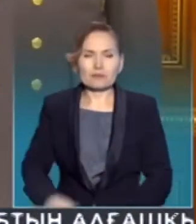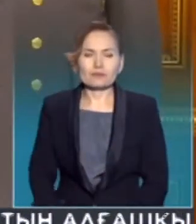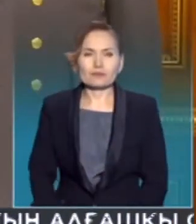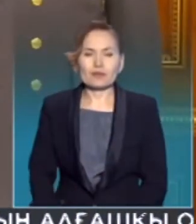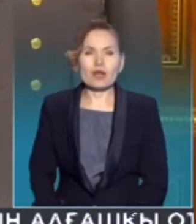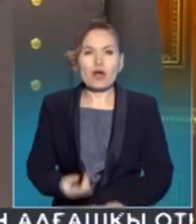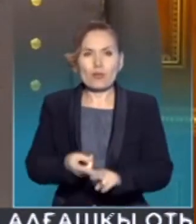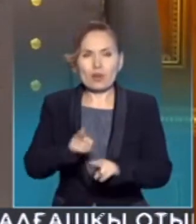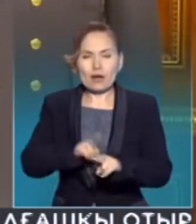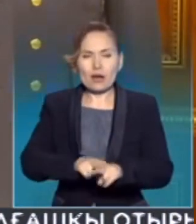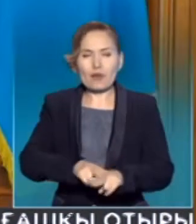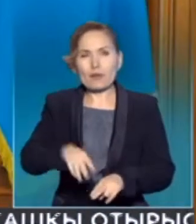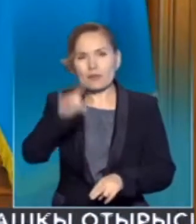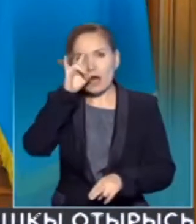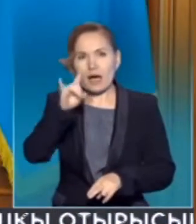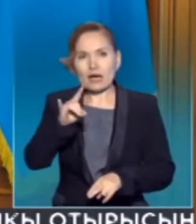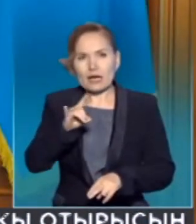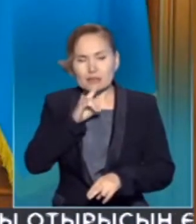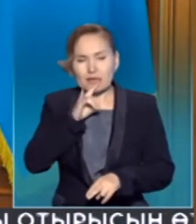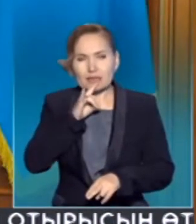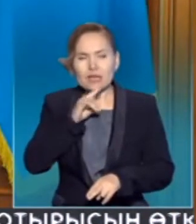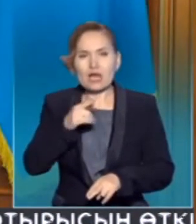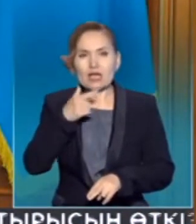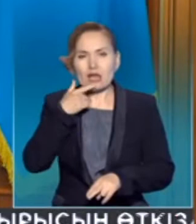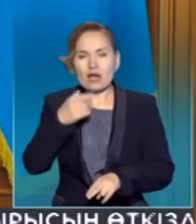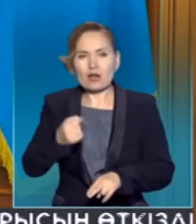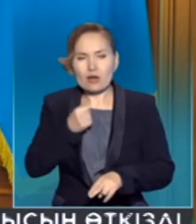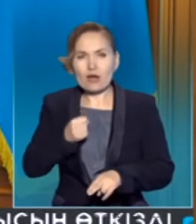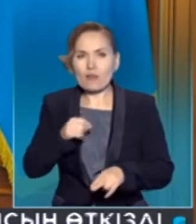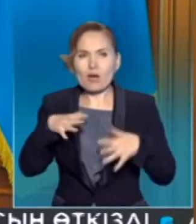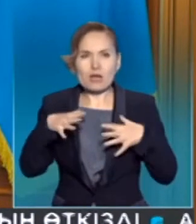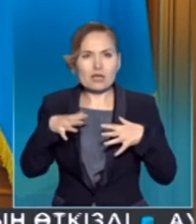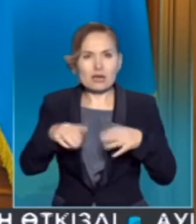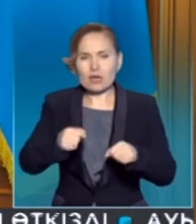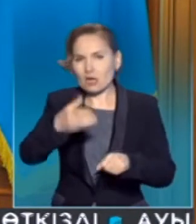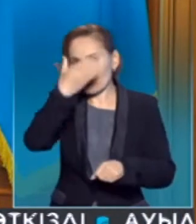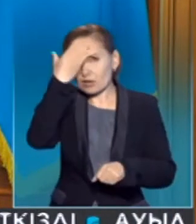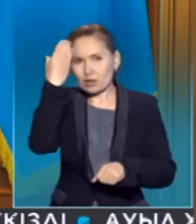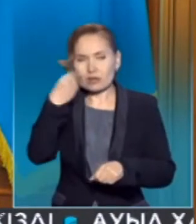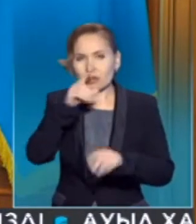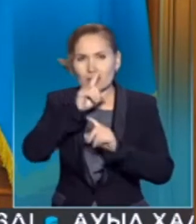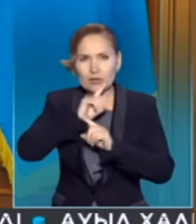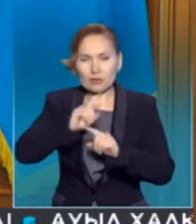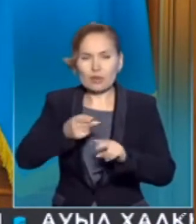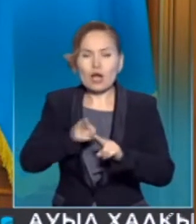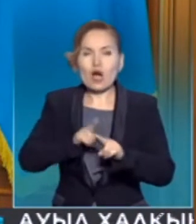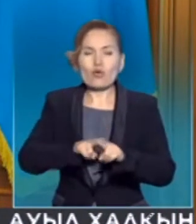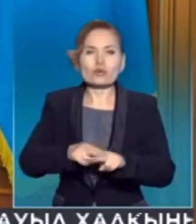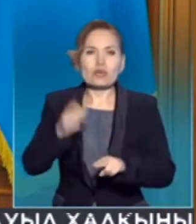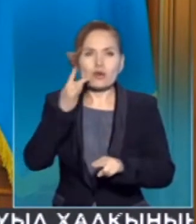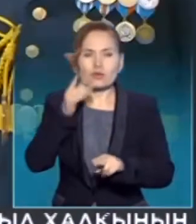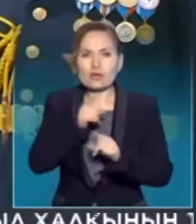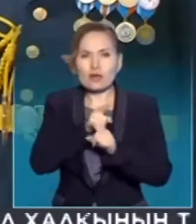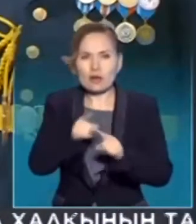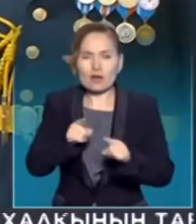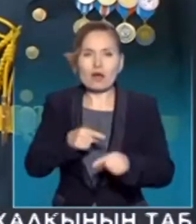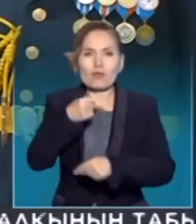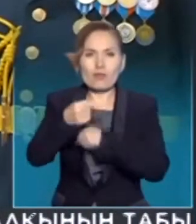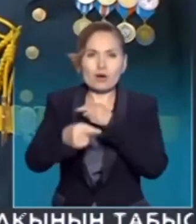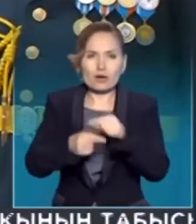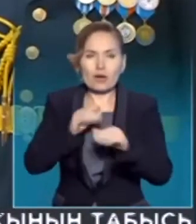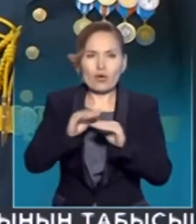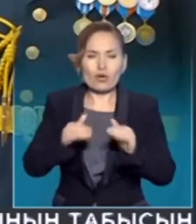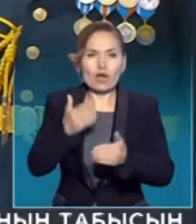Өткені ерлік ешқашан ескірмейді. Майдангер аға буын кейінгі ұрпаққа әрдайым үлгі